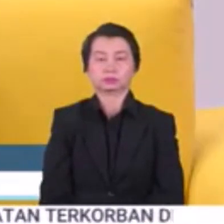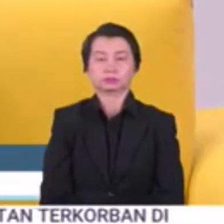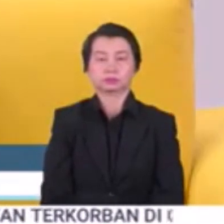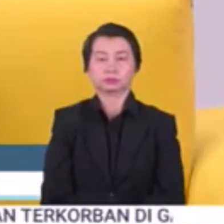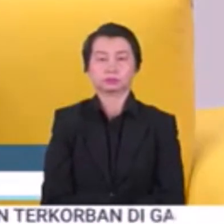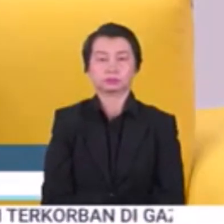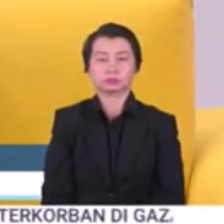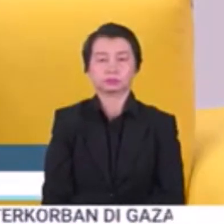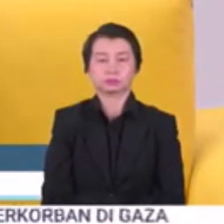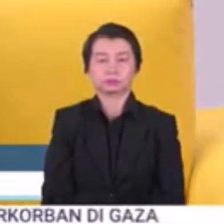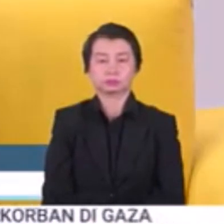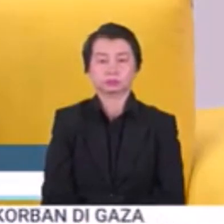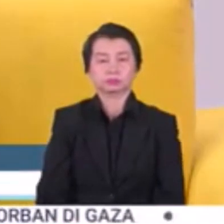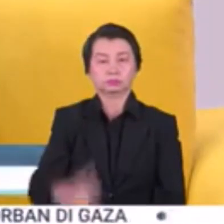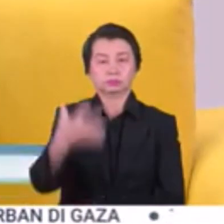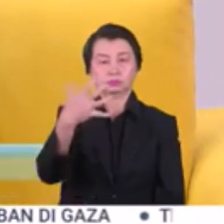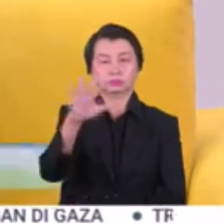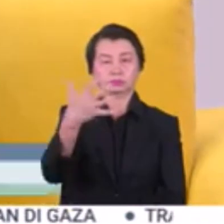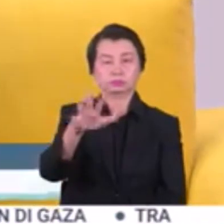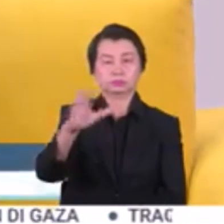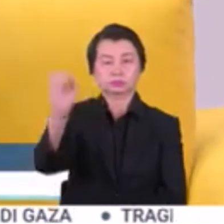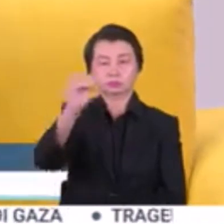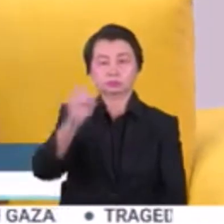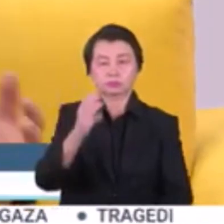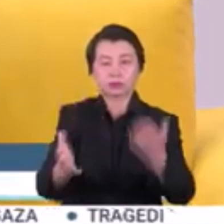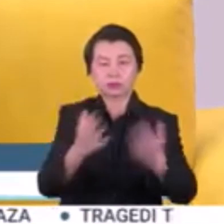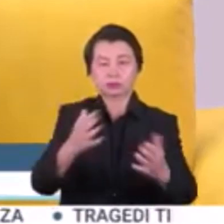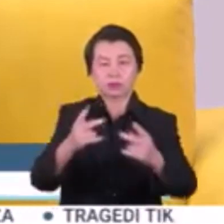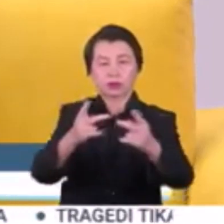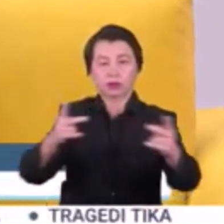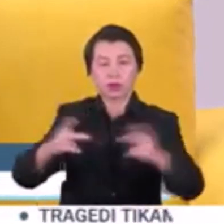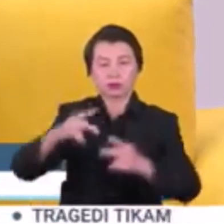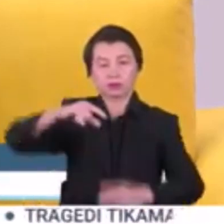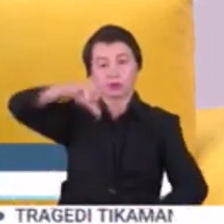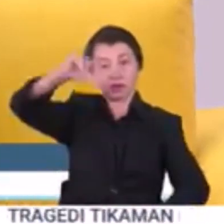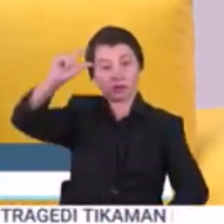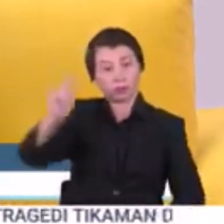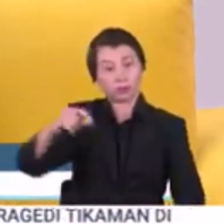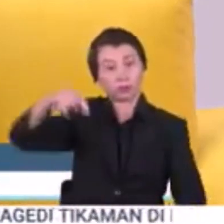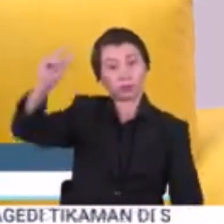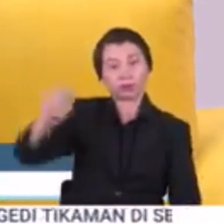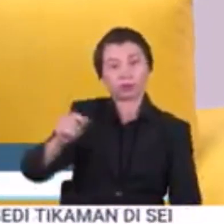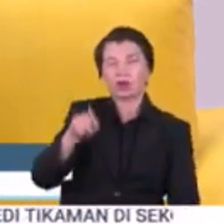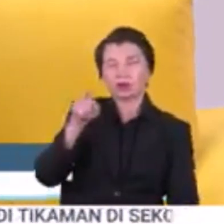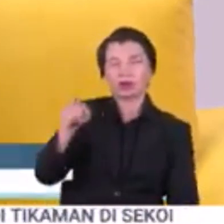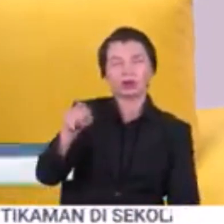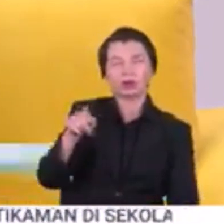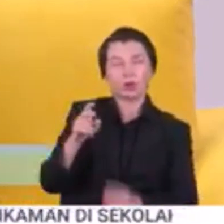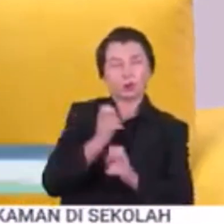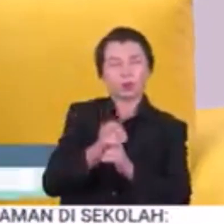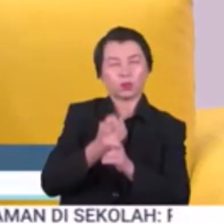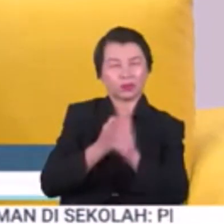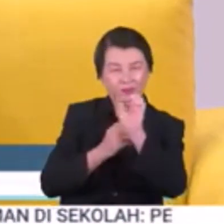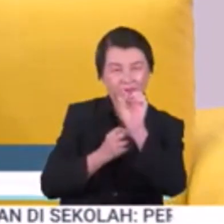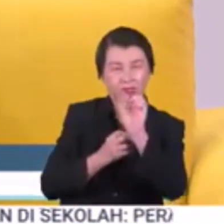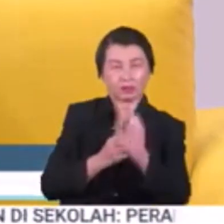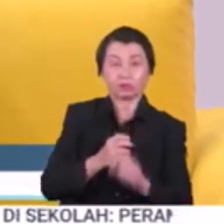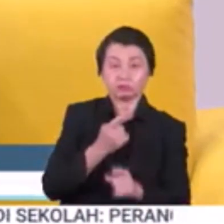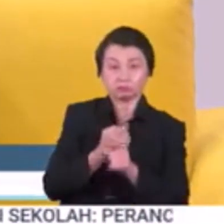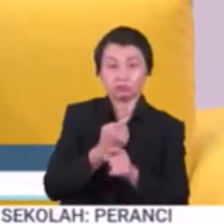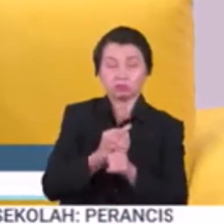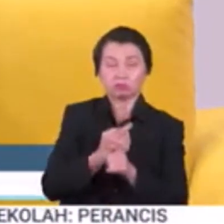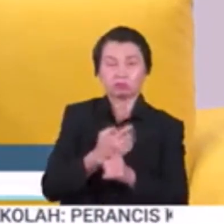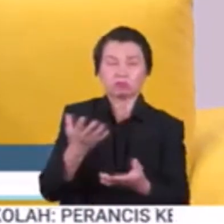2024 yang 15 peratus lagi mungkin kawasan pergunungan dan sebagainya ini agak agagak sukar ini hakikatnya er begitu